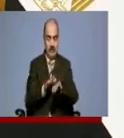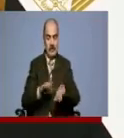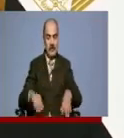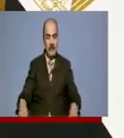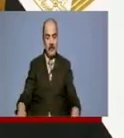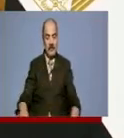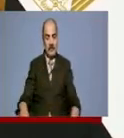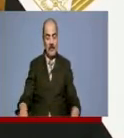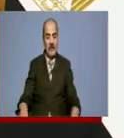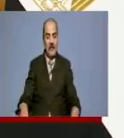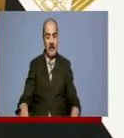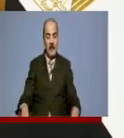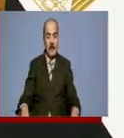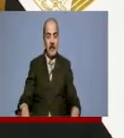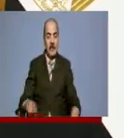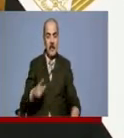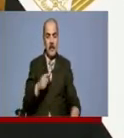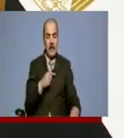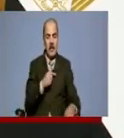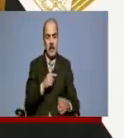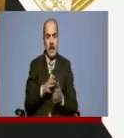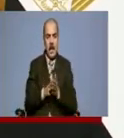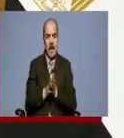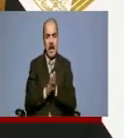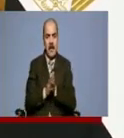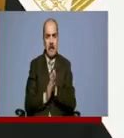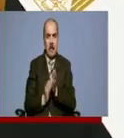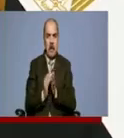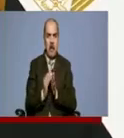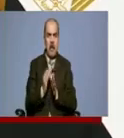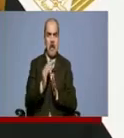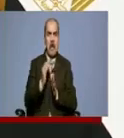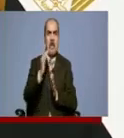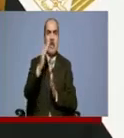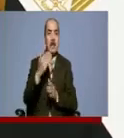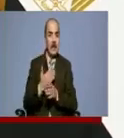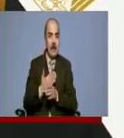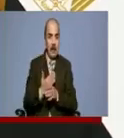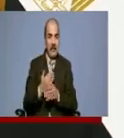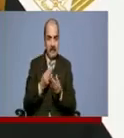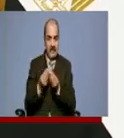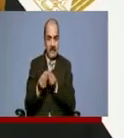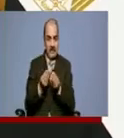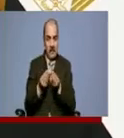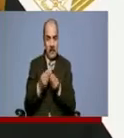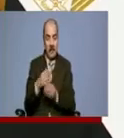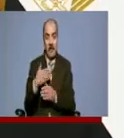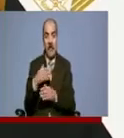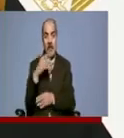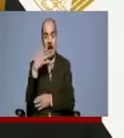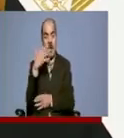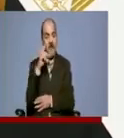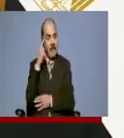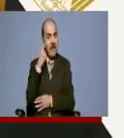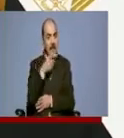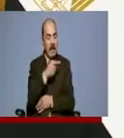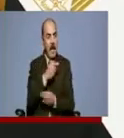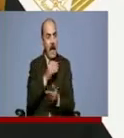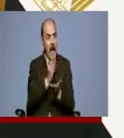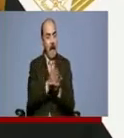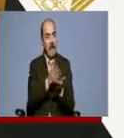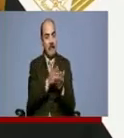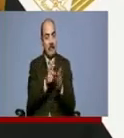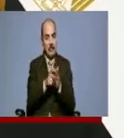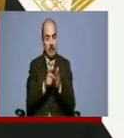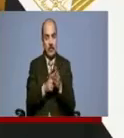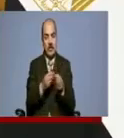بهدف استغلال السكان الاصليين وحزب بل طردهم نهائيا ايضا الكلام ده اللي هو بيتعرض ليه الدكتور عباب